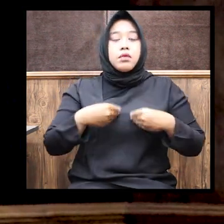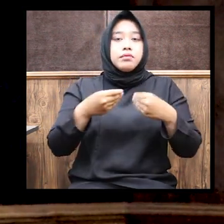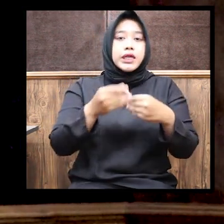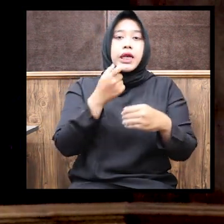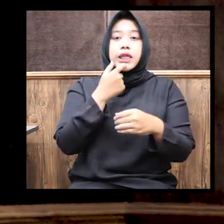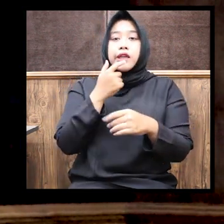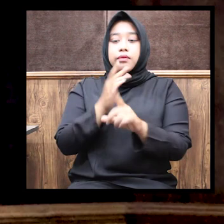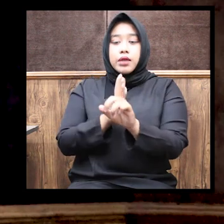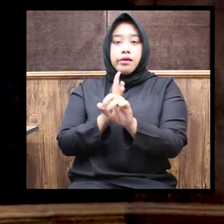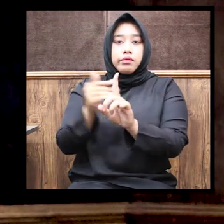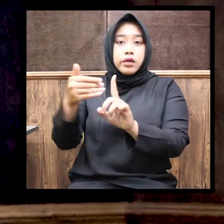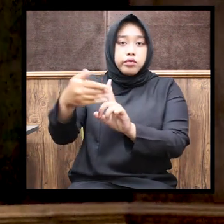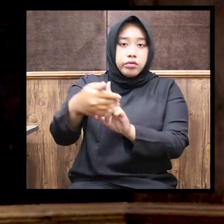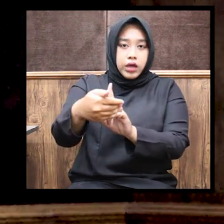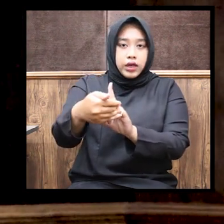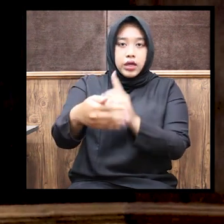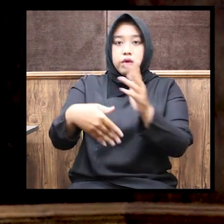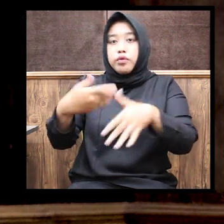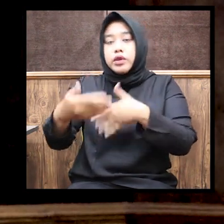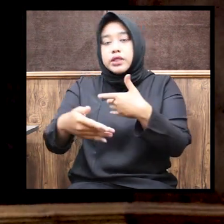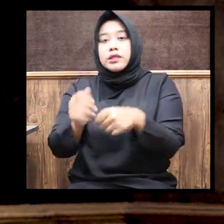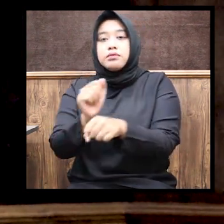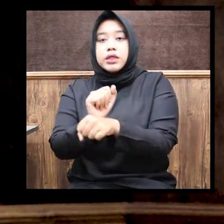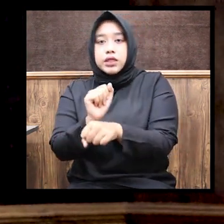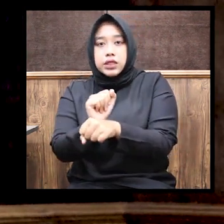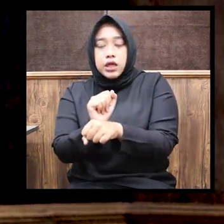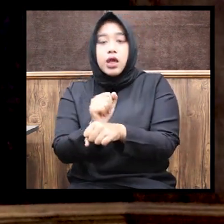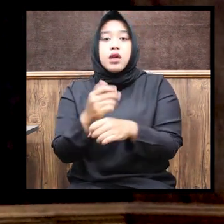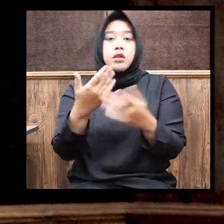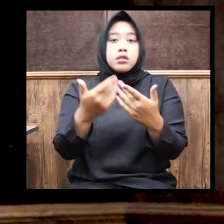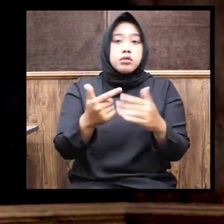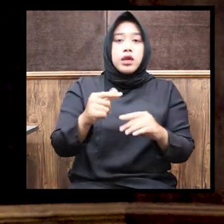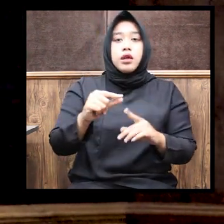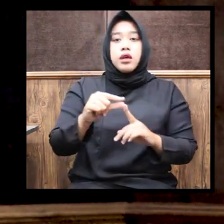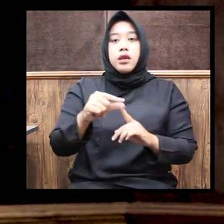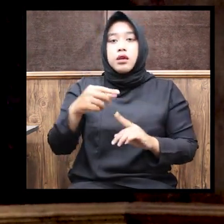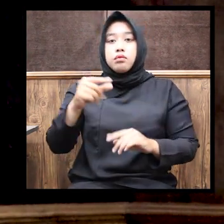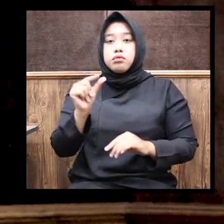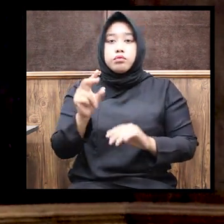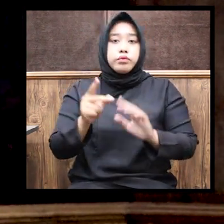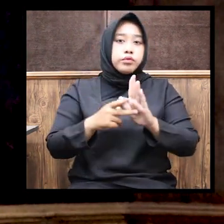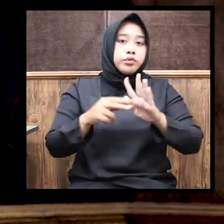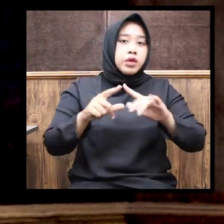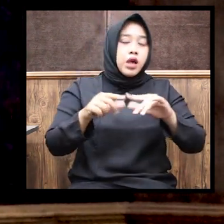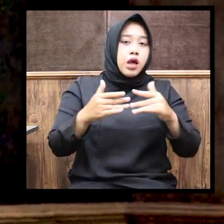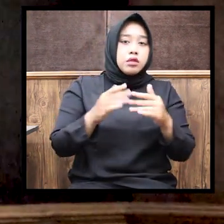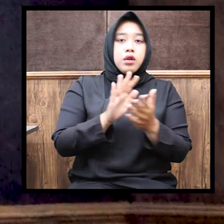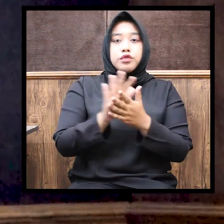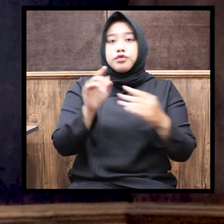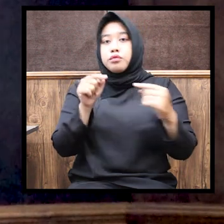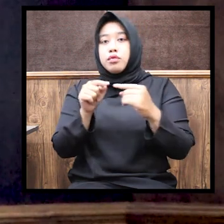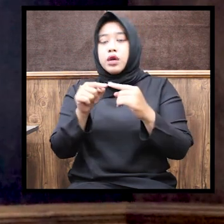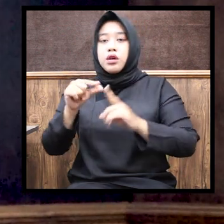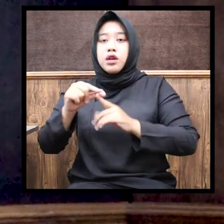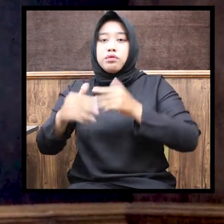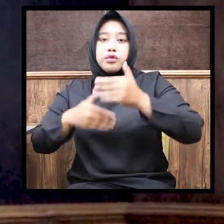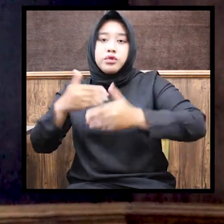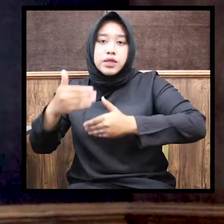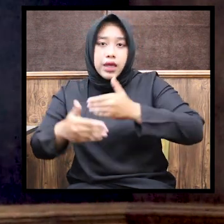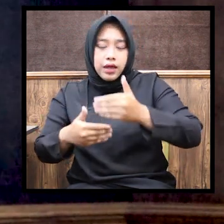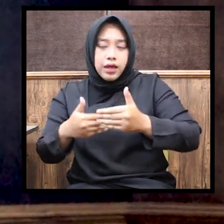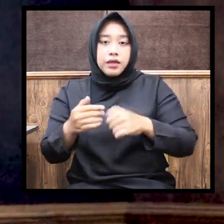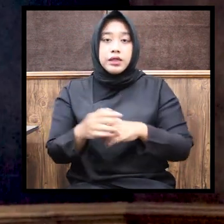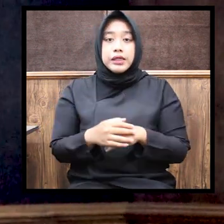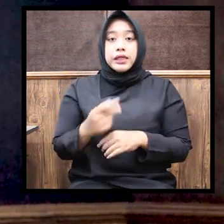perlindungan setelah bekerjanya itu maupun purna ataupun selama bekerja dengan hubungan industrialnya seperti itu